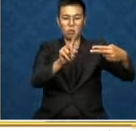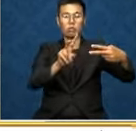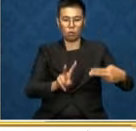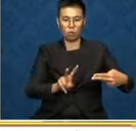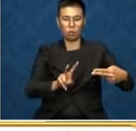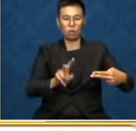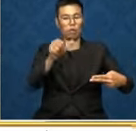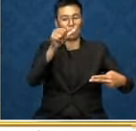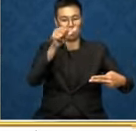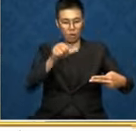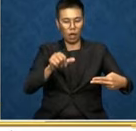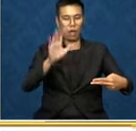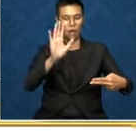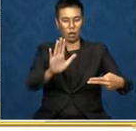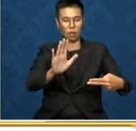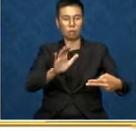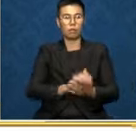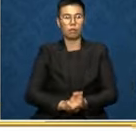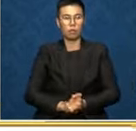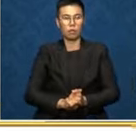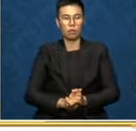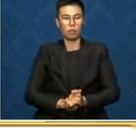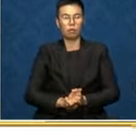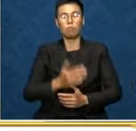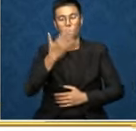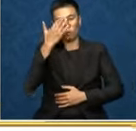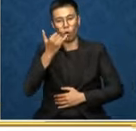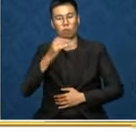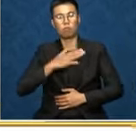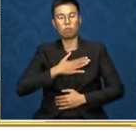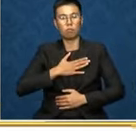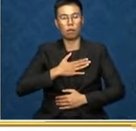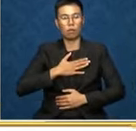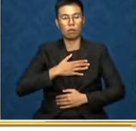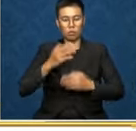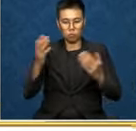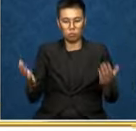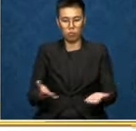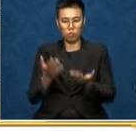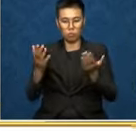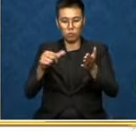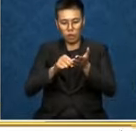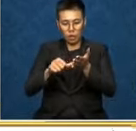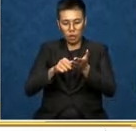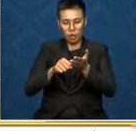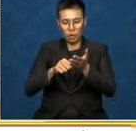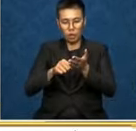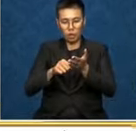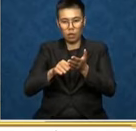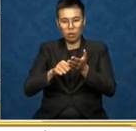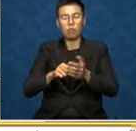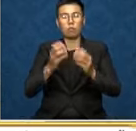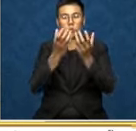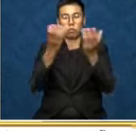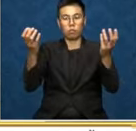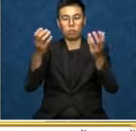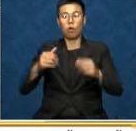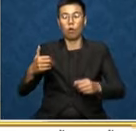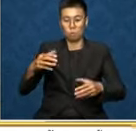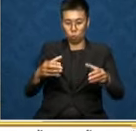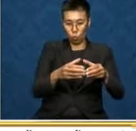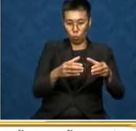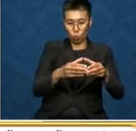ได้ทำให้การแก้ไขรัฐธรรมนูญไร้ความหมายแต่อย่างใดเพราะถ้าเราสามารถผลักดันให้มีการแก้ไขรัฐธรรมนูญเกิดขึ้นได้เมื่อไหร่สสรที่